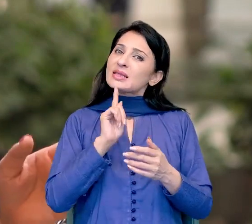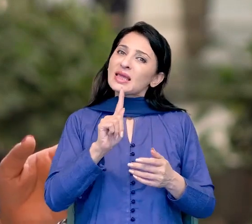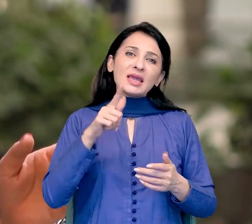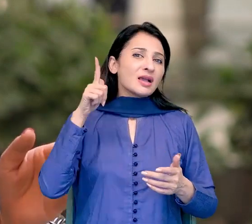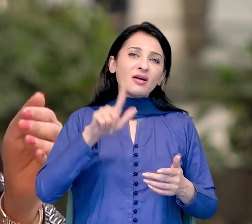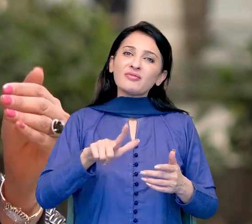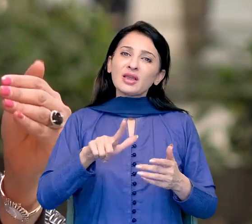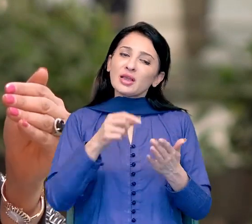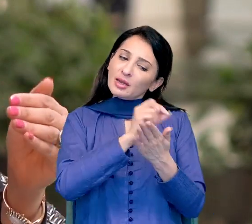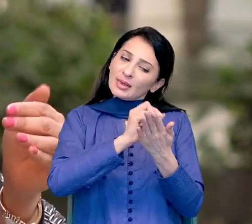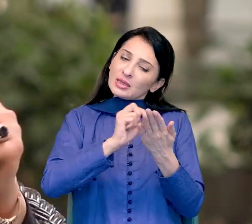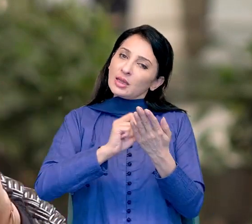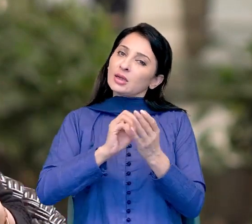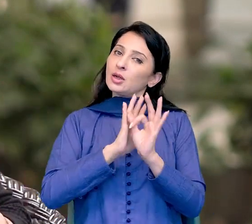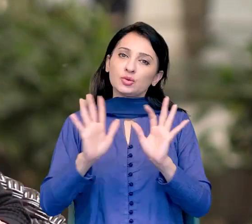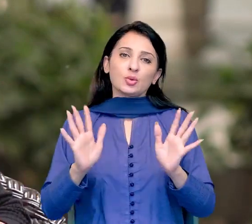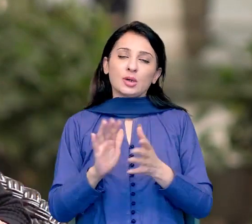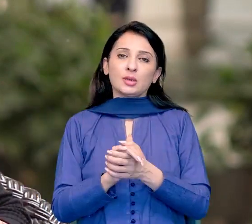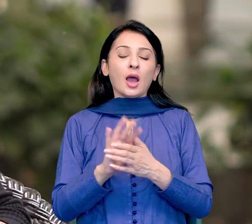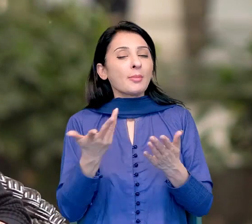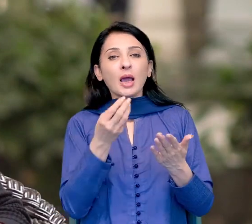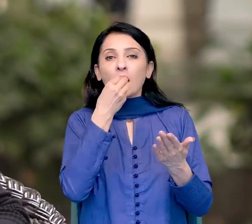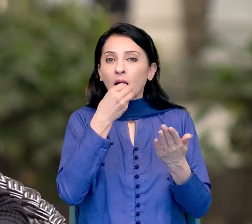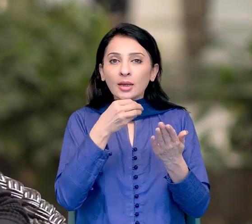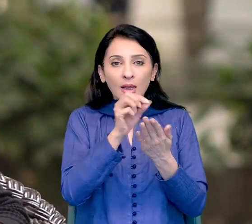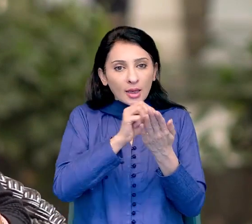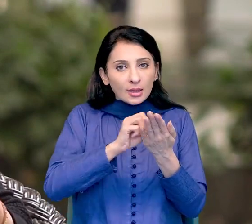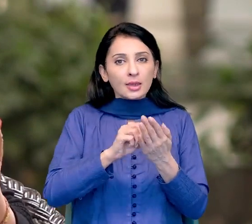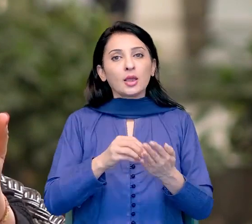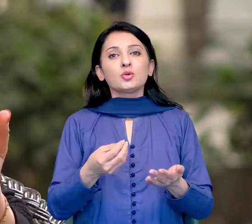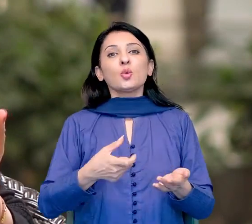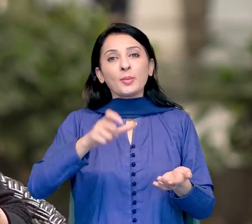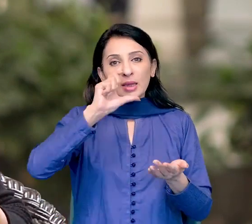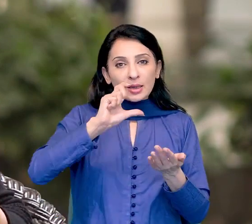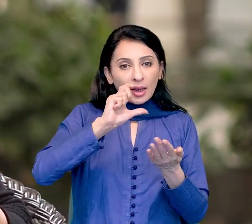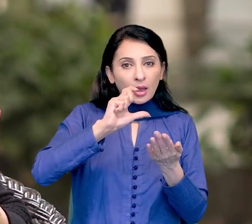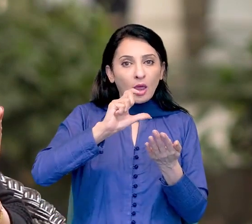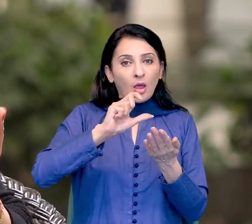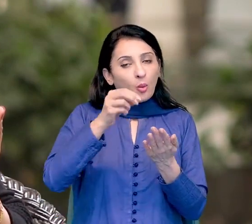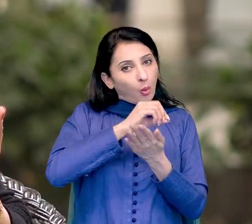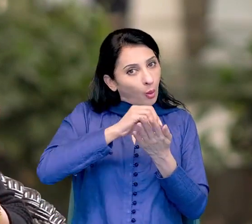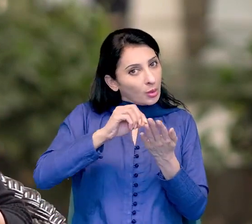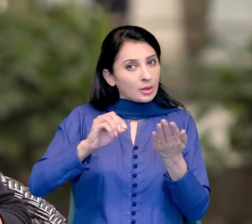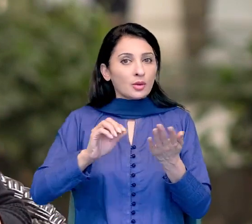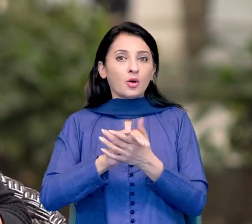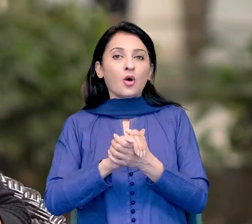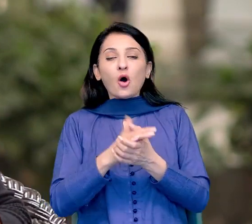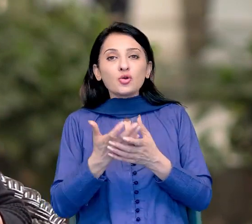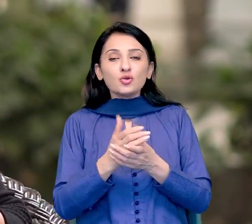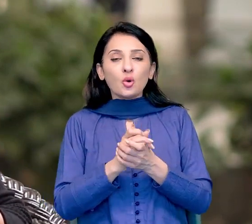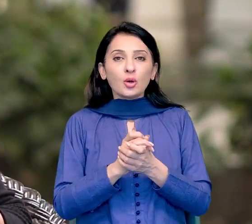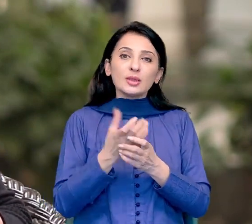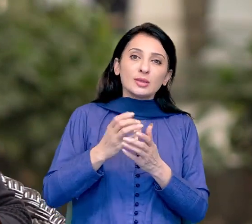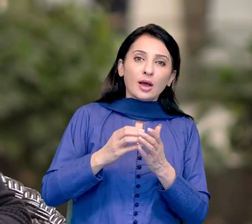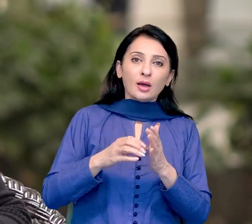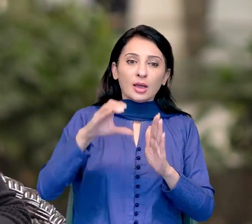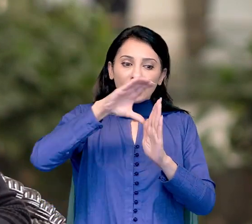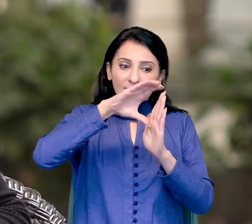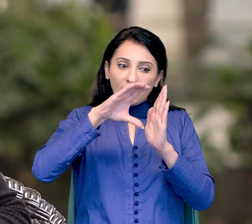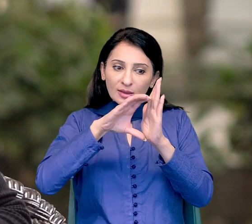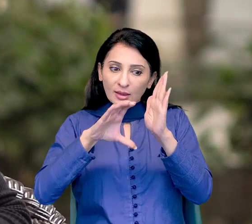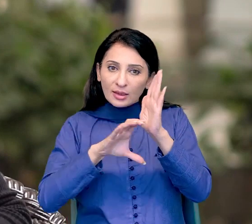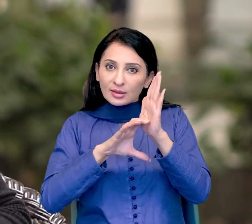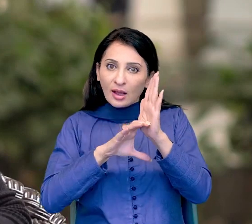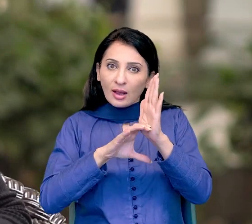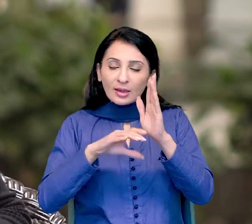مت چینج کریں, صرف ایک ہفتے کے لیے صرف لکھنا شروع کر دیں. آپ کیا کھا رہے ہیں, آپ کیا پی رہے ہیں, کس کوانٹٹی میں ہے,